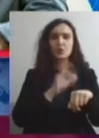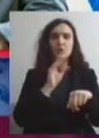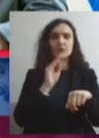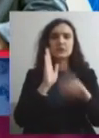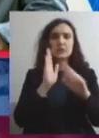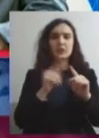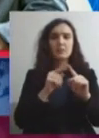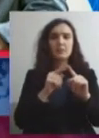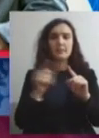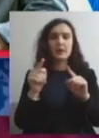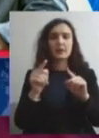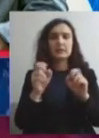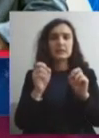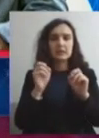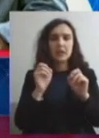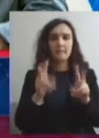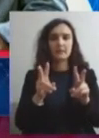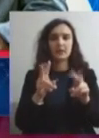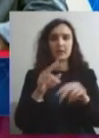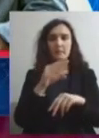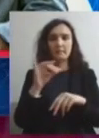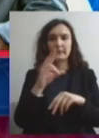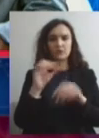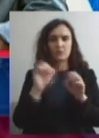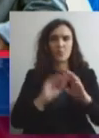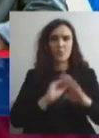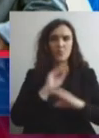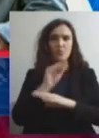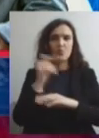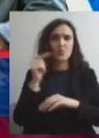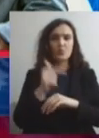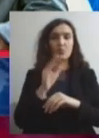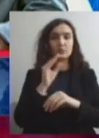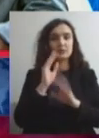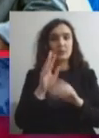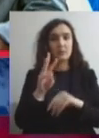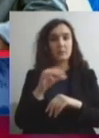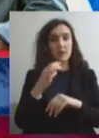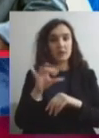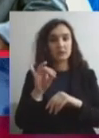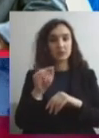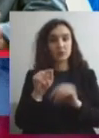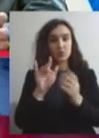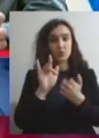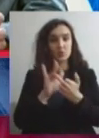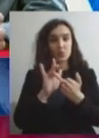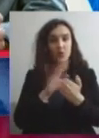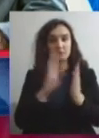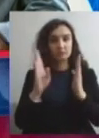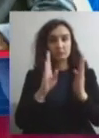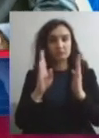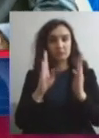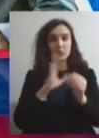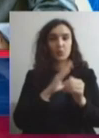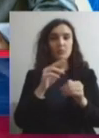მაღალი საფრთხეები იმის, რომ აი ასეთ პიკს შეიძლება ველოდოთ ყოველ დღე. ეს იქნება მაისის შუა რიცხვებამდე, როგორც ვთქვათ, პიკის პერიოდი იყო